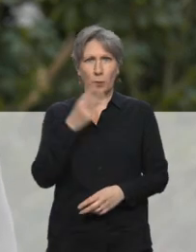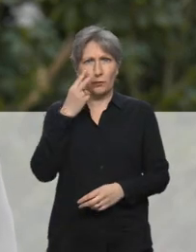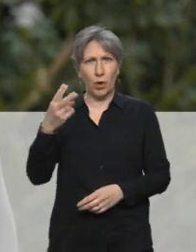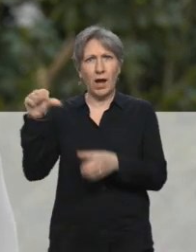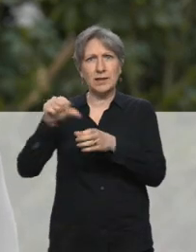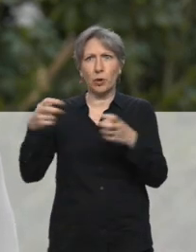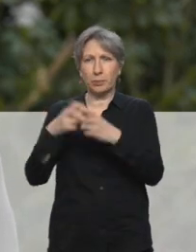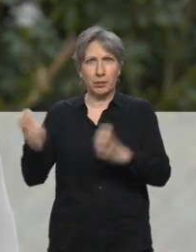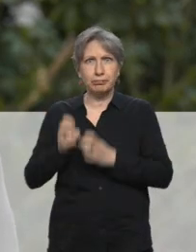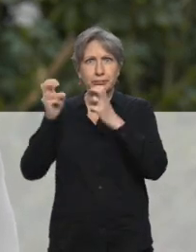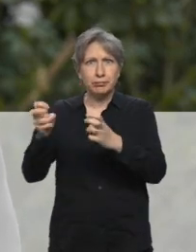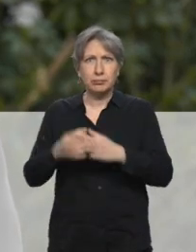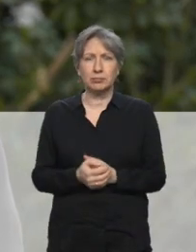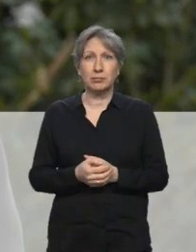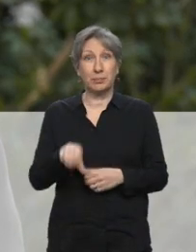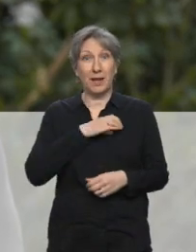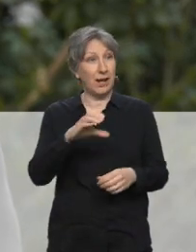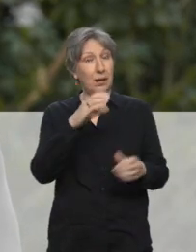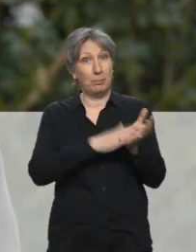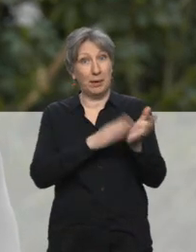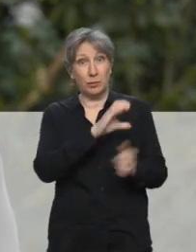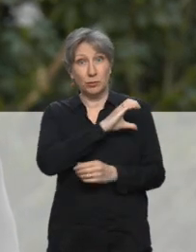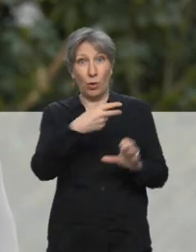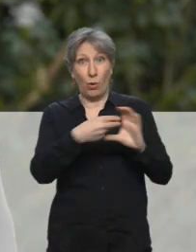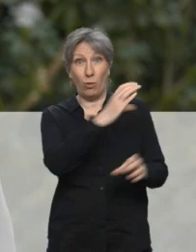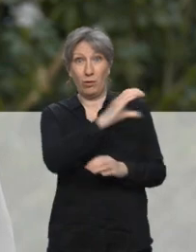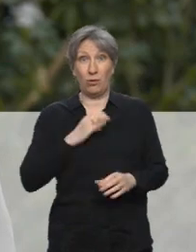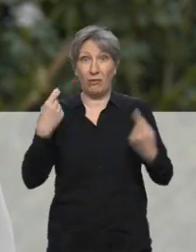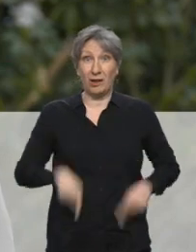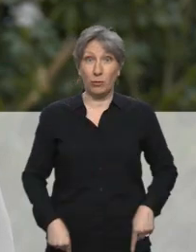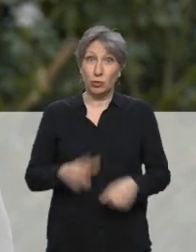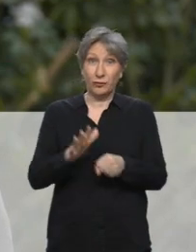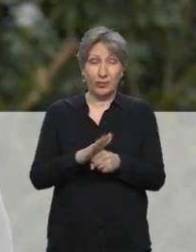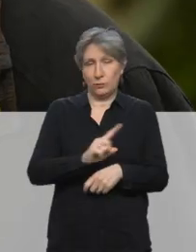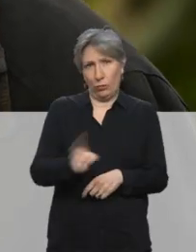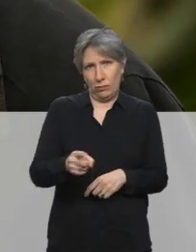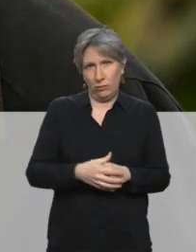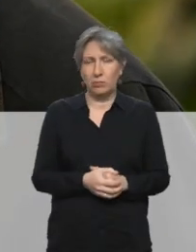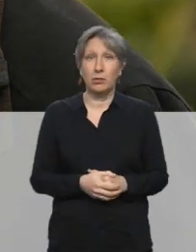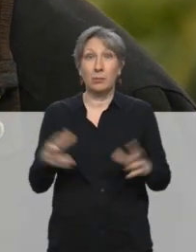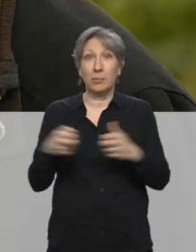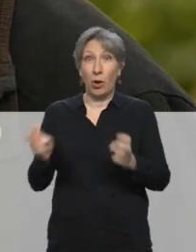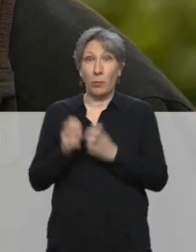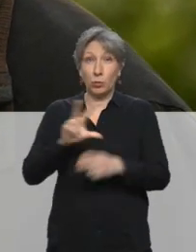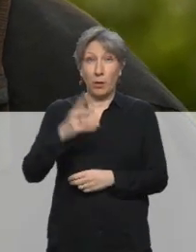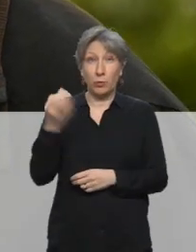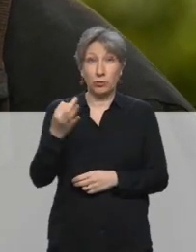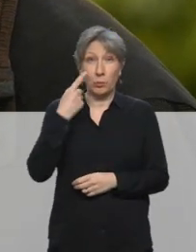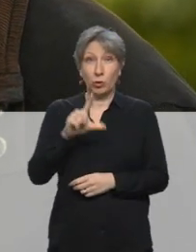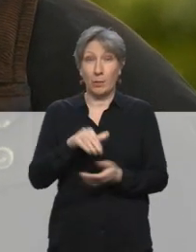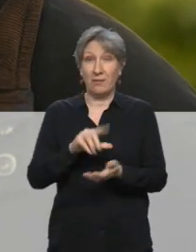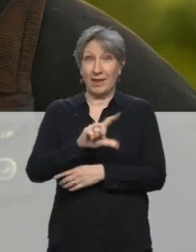Tout le monde voit l'augmentation du prix de l'essence. Ce n'est pas avec la prime de 100 euros du gouvernement qu'on va y faire face. Les prix ont augmenté de 3%